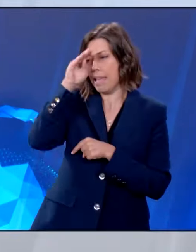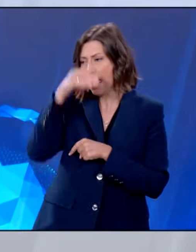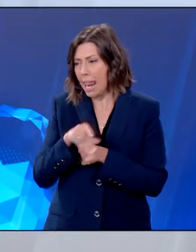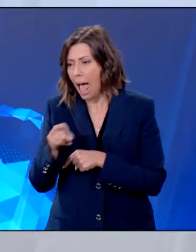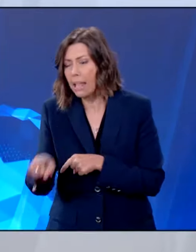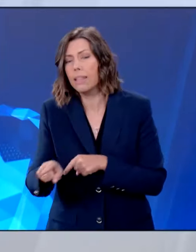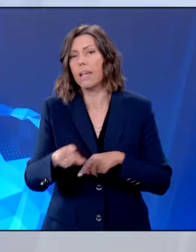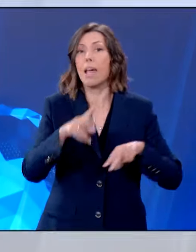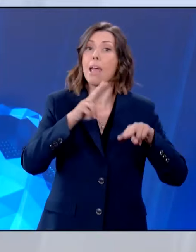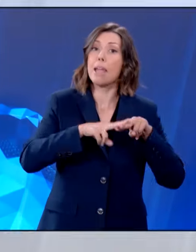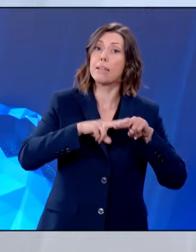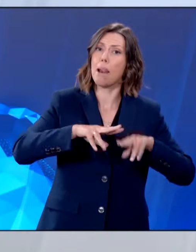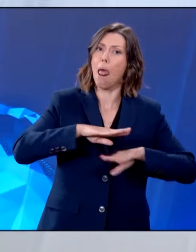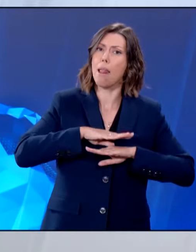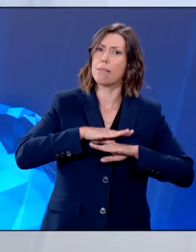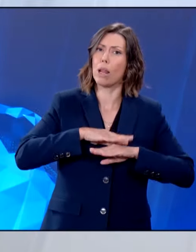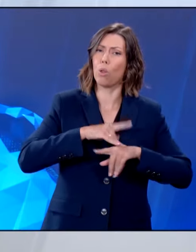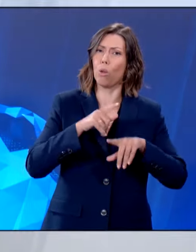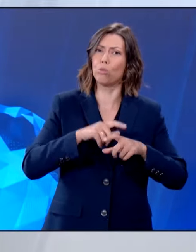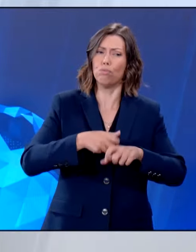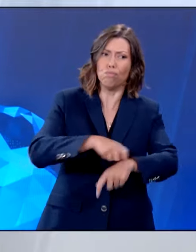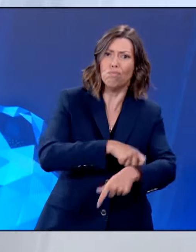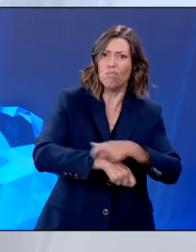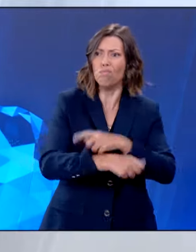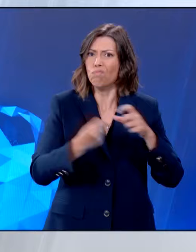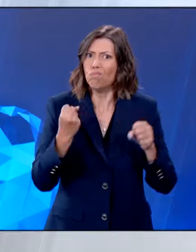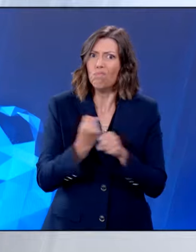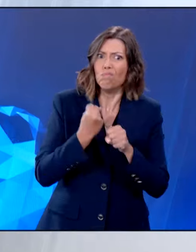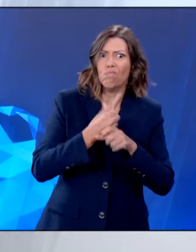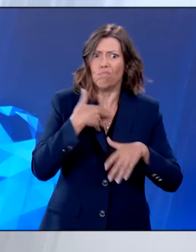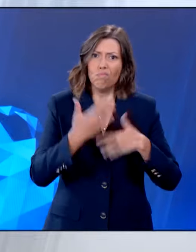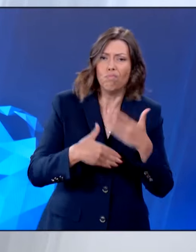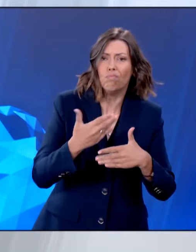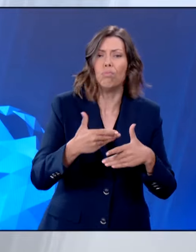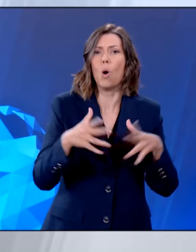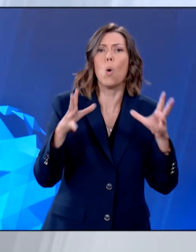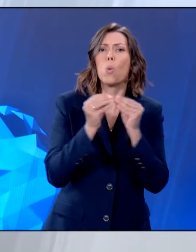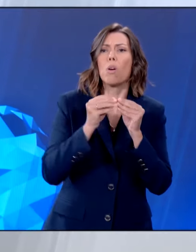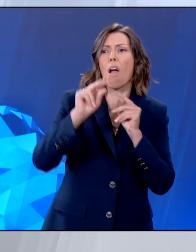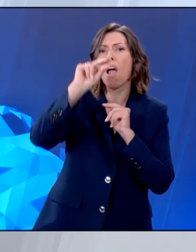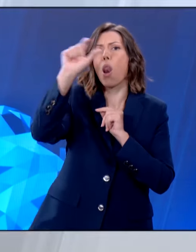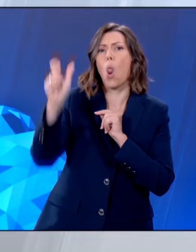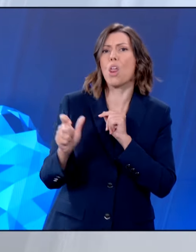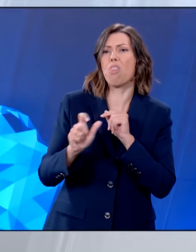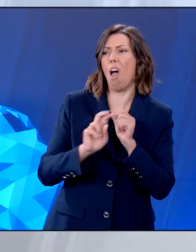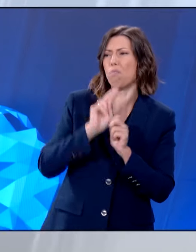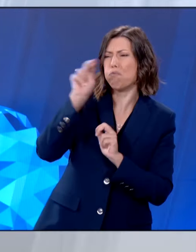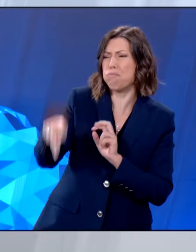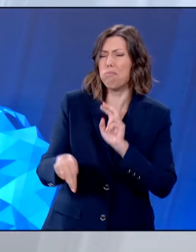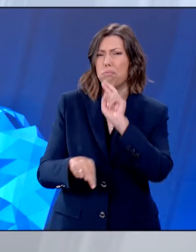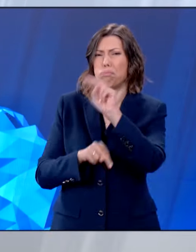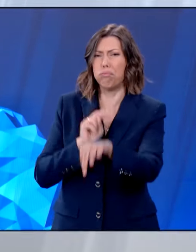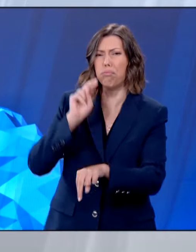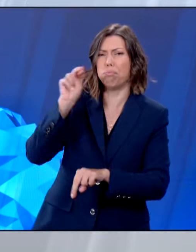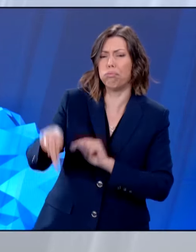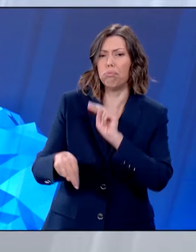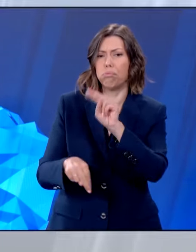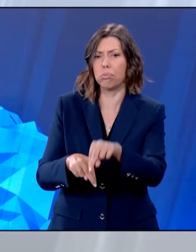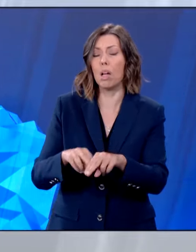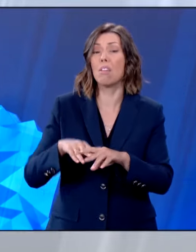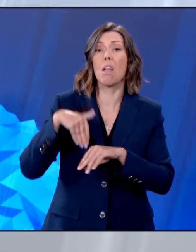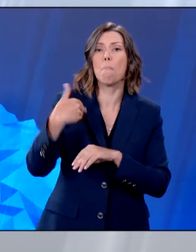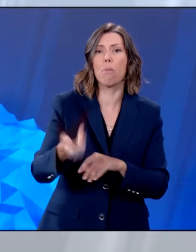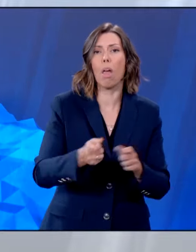στρατός εντείνει τις επιχειρήσεις του σε όλο το μήκος της λωρίδας της Γάζας. Και δίνει στη δημοσιότητα αυτές τις εικόνες